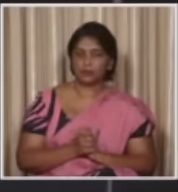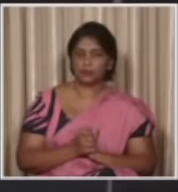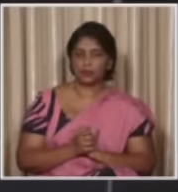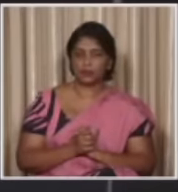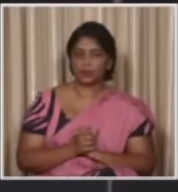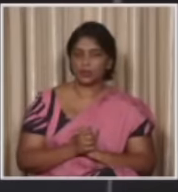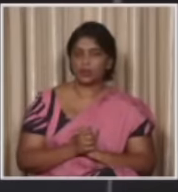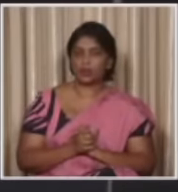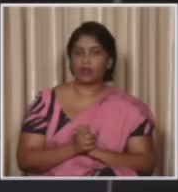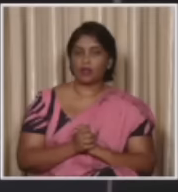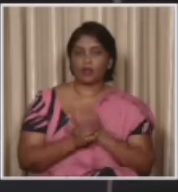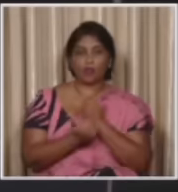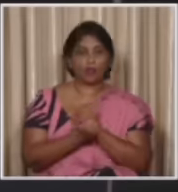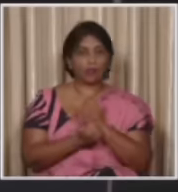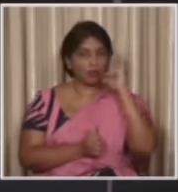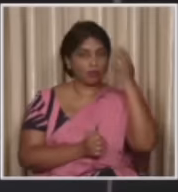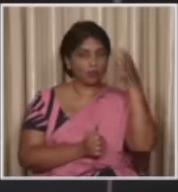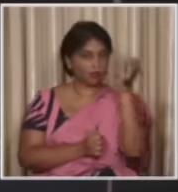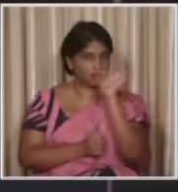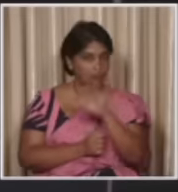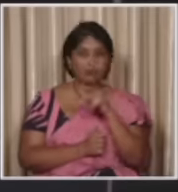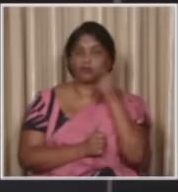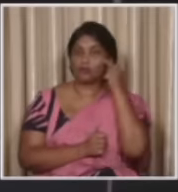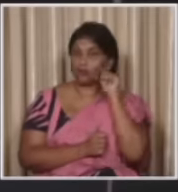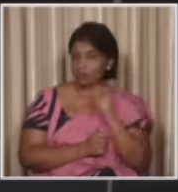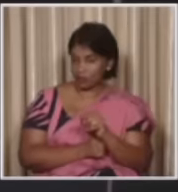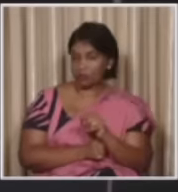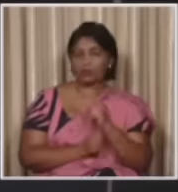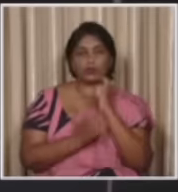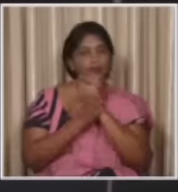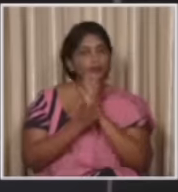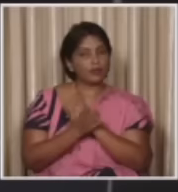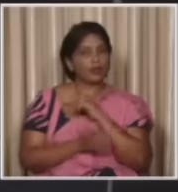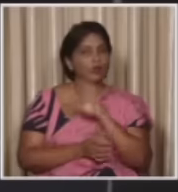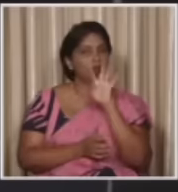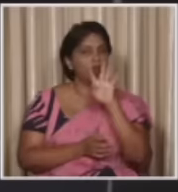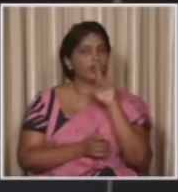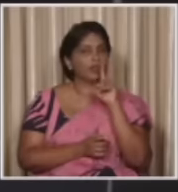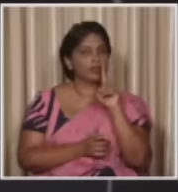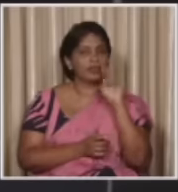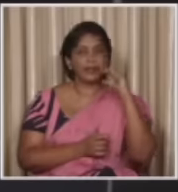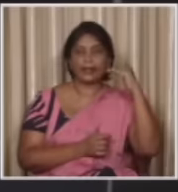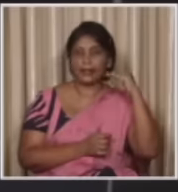කතා පොලිස්පතිවරයා යහපත් කිරීම සම්බන්ධයෙන් ව්‍යවස්ථාවේ